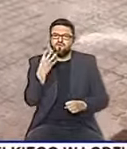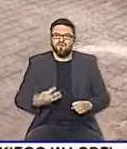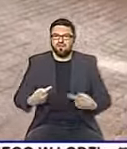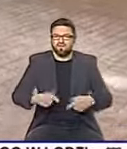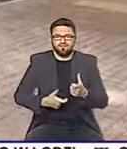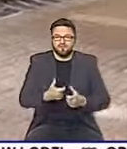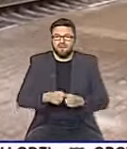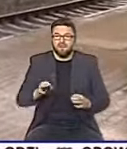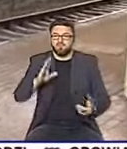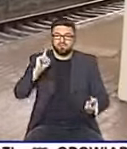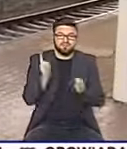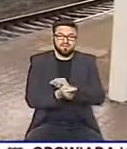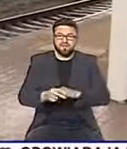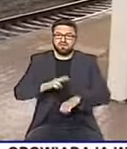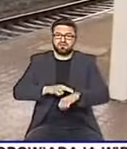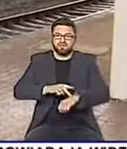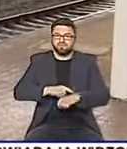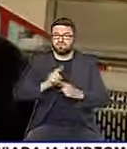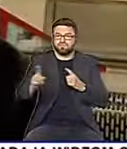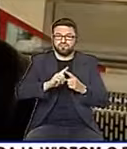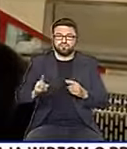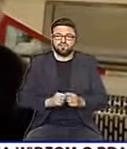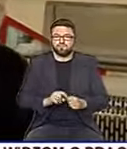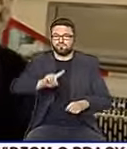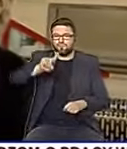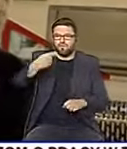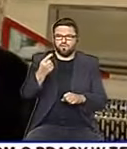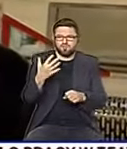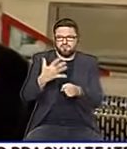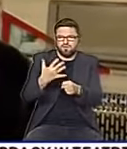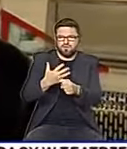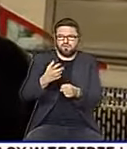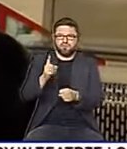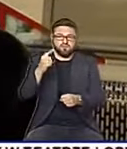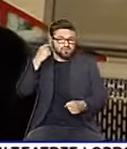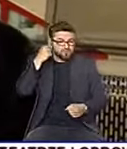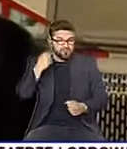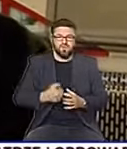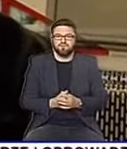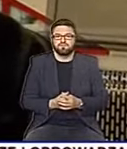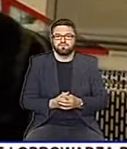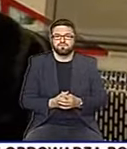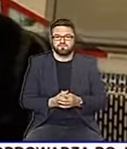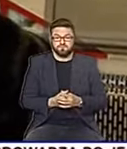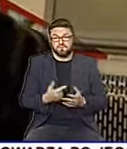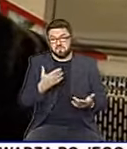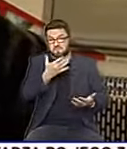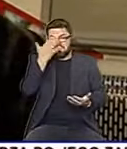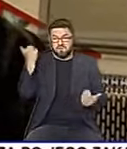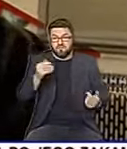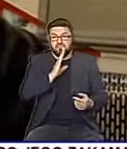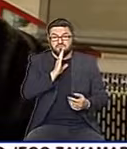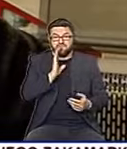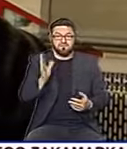zapowiedzi ma się to zmienić czas podróży na tej linii. Godzinę i 50 minut słyszałam. Także nie wiem, no